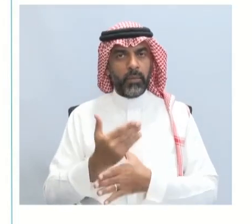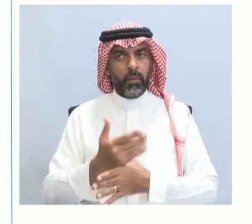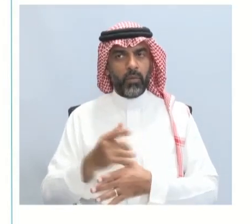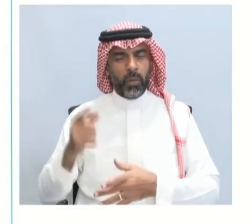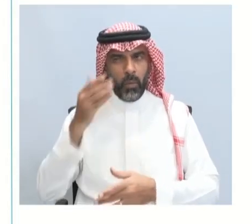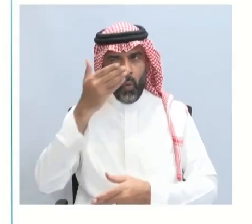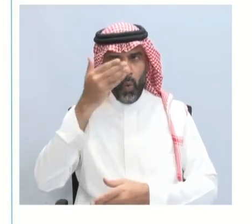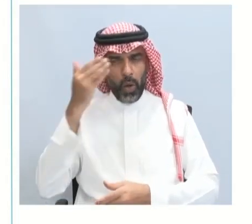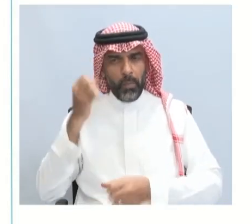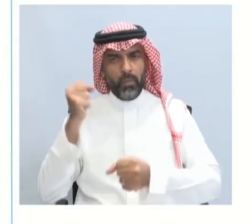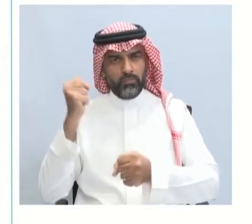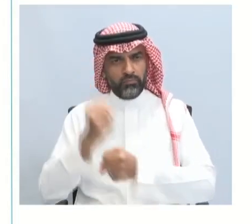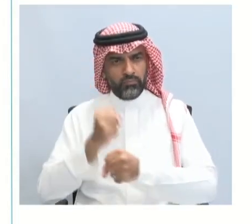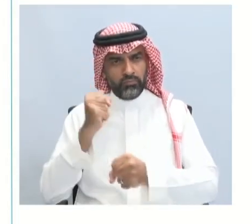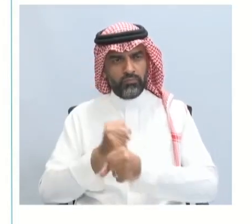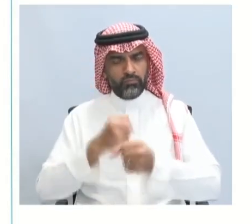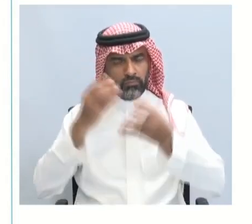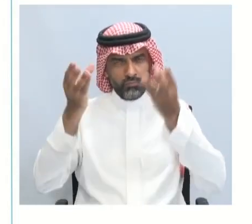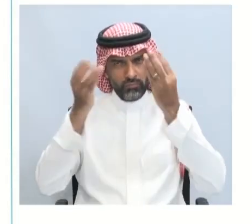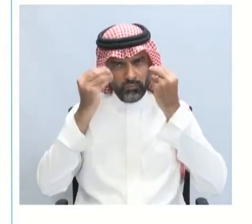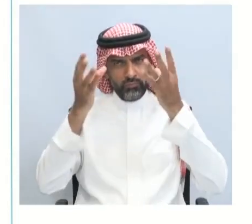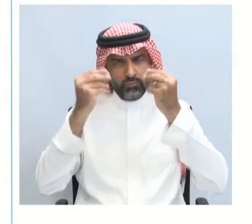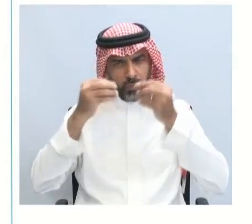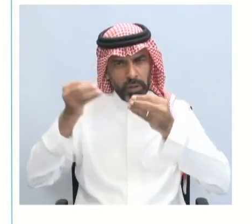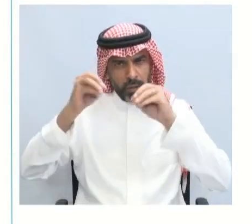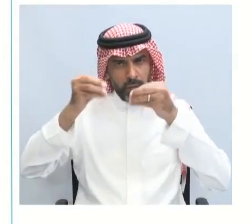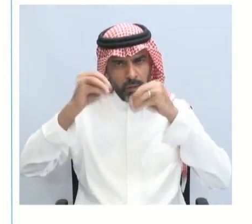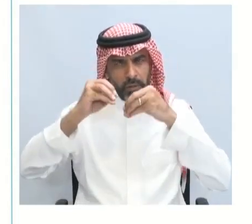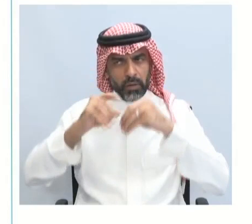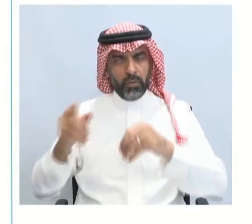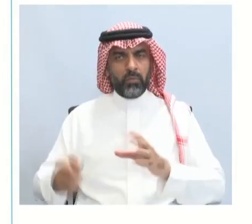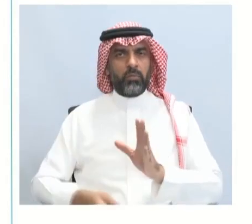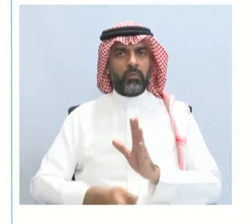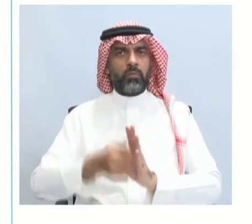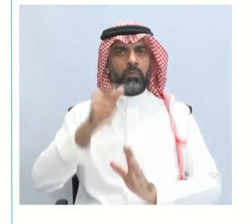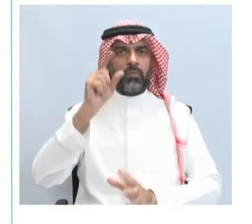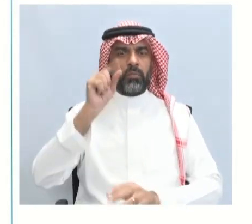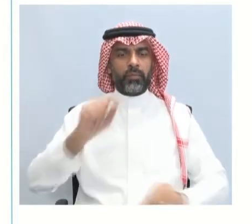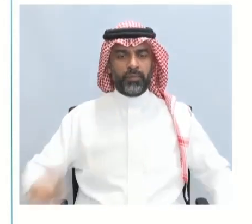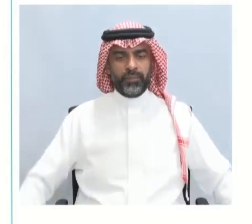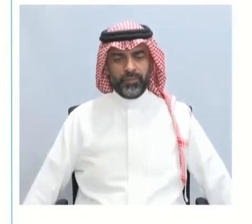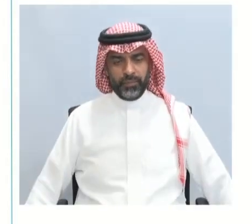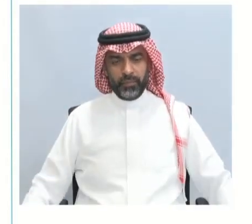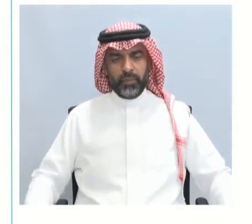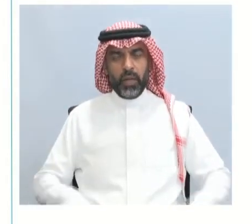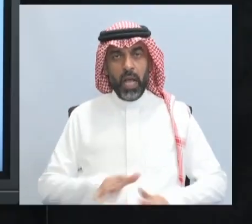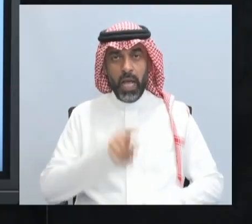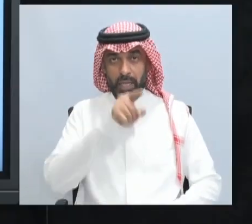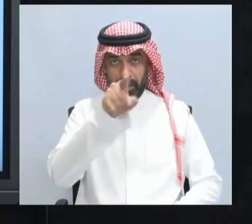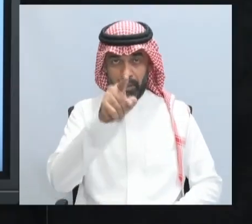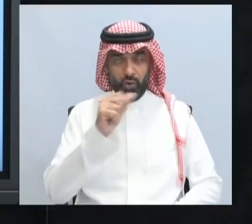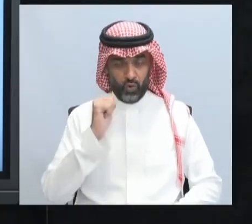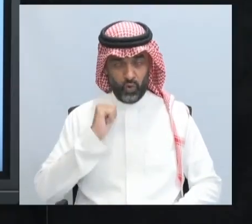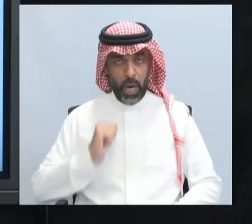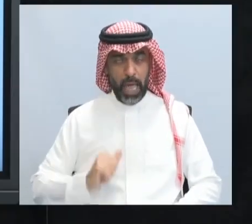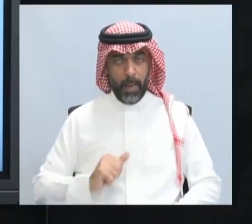الخبره من خلال العمل بشكل كبير وايضا بالمناسبه الشيء بالشيء يذكر لابد نحن كطلاب نمارس